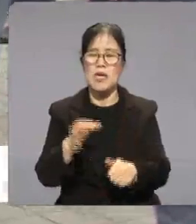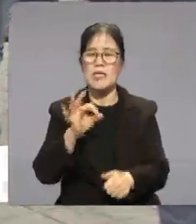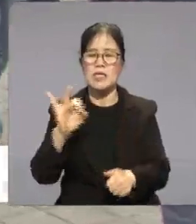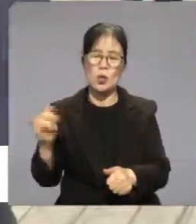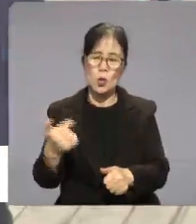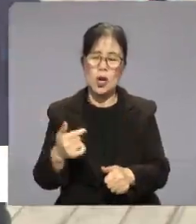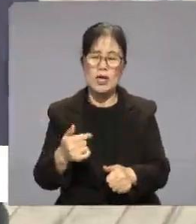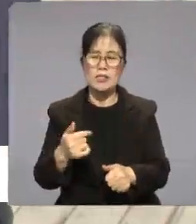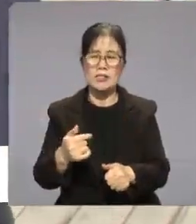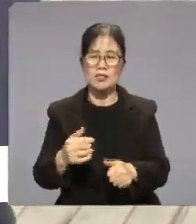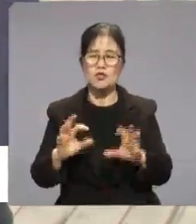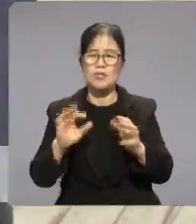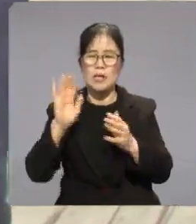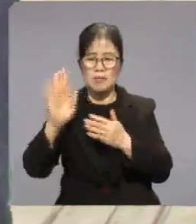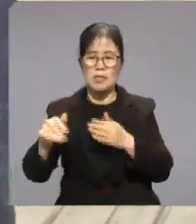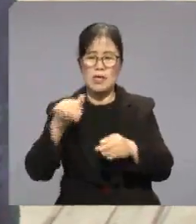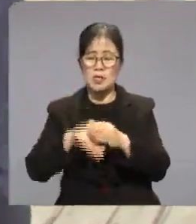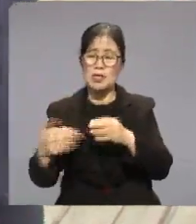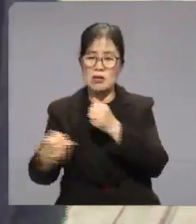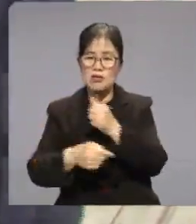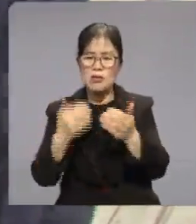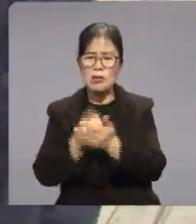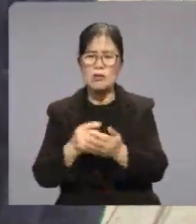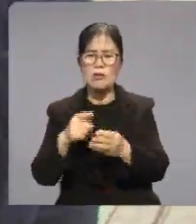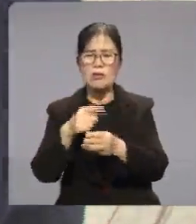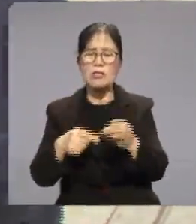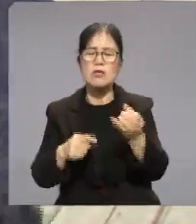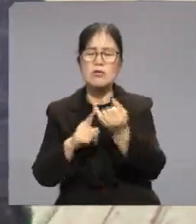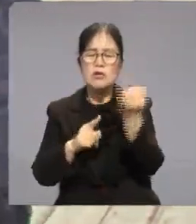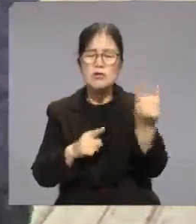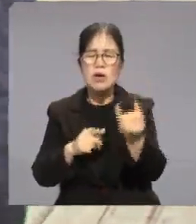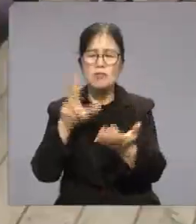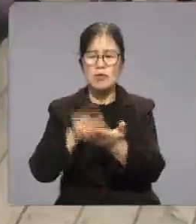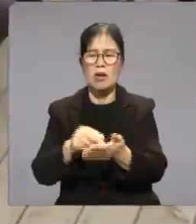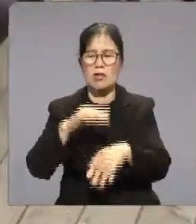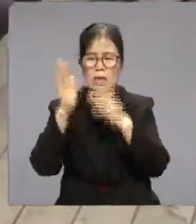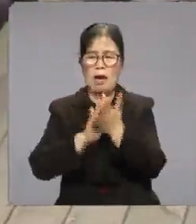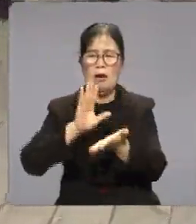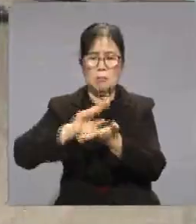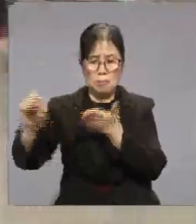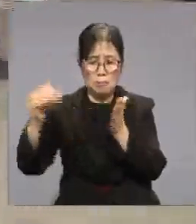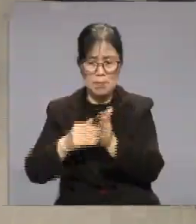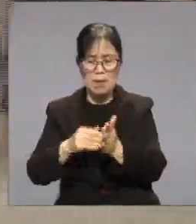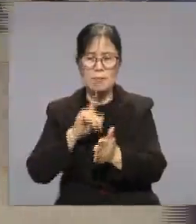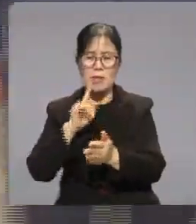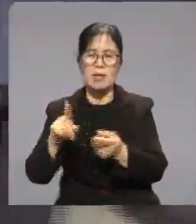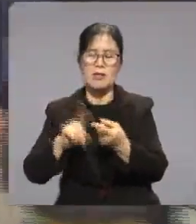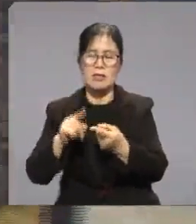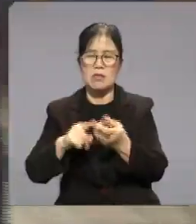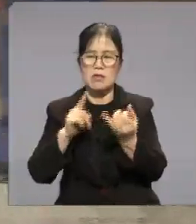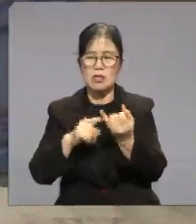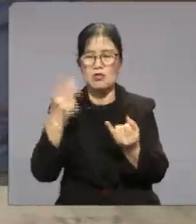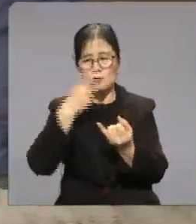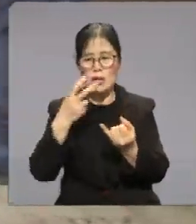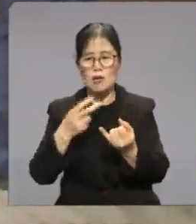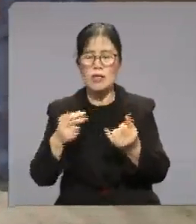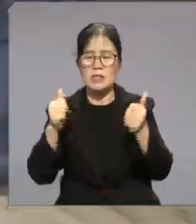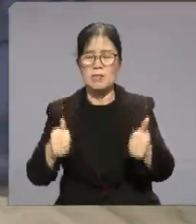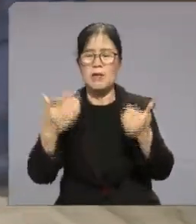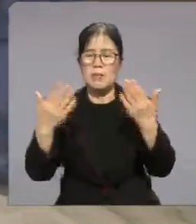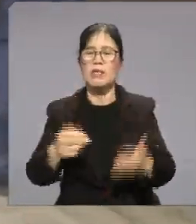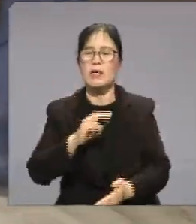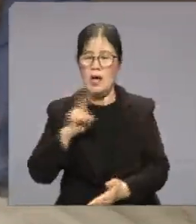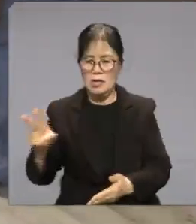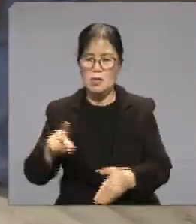국민의미래 선대위원장이 김건희 여사 관련 논란이 다 지나간 일이라고 말한 데 대해서도 김 여사가 수사와 재판을 받아야 한다는